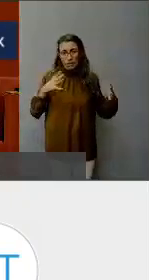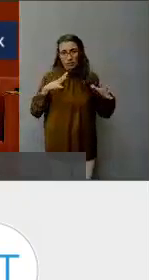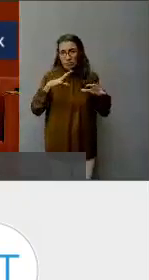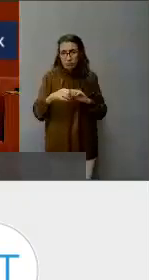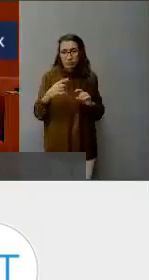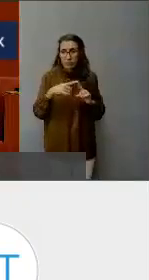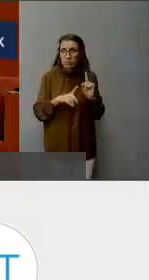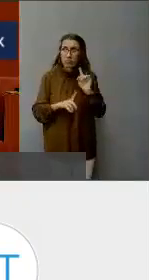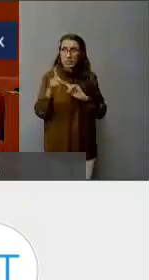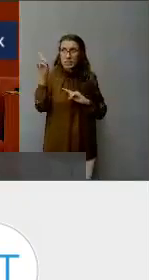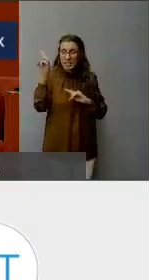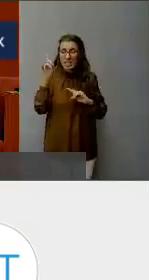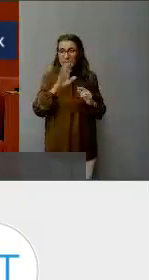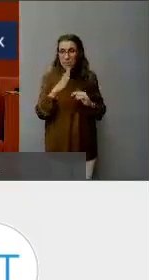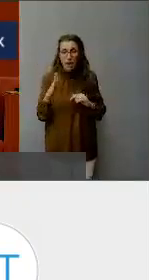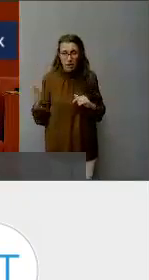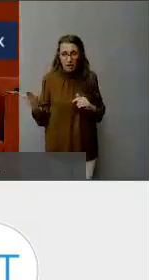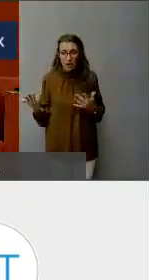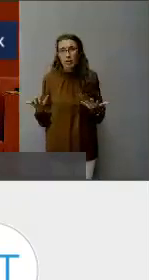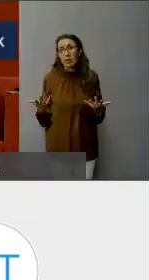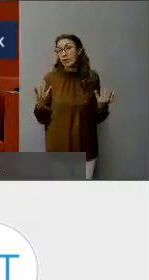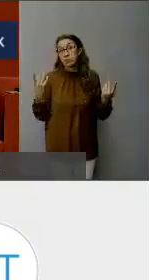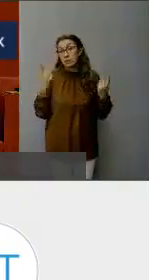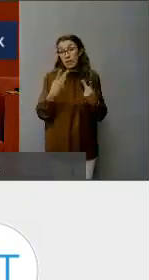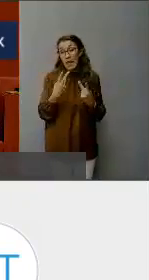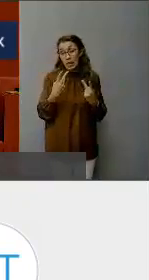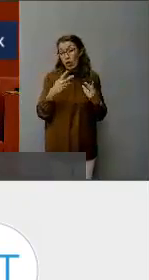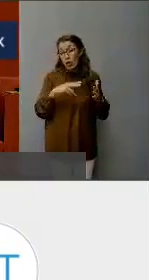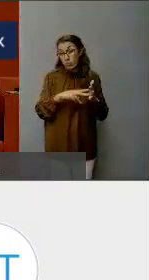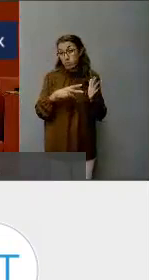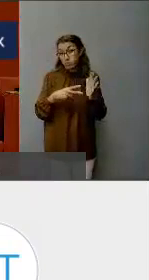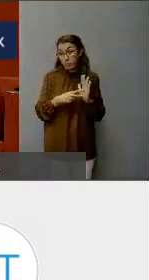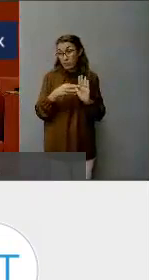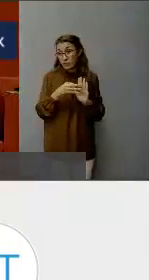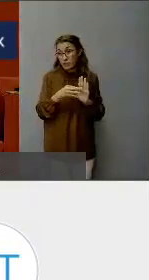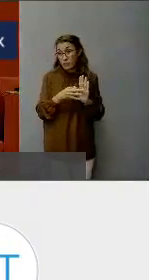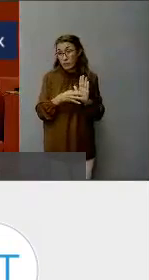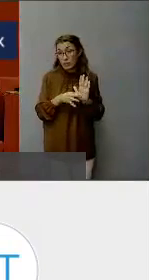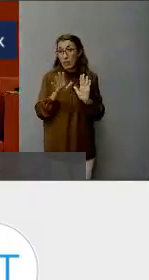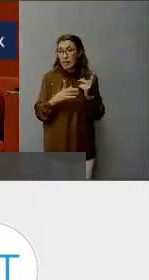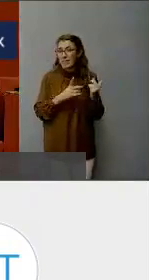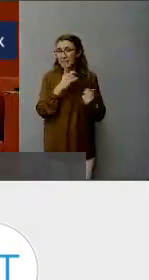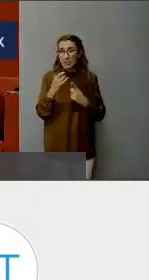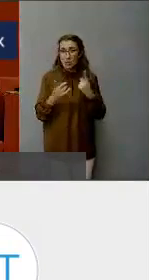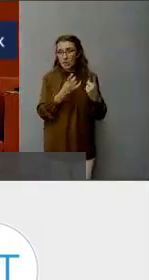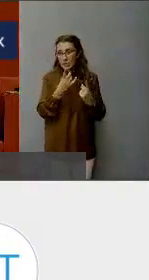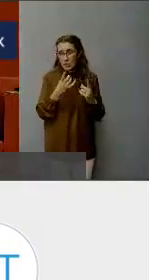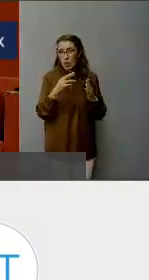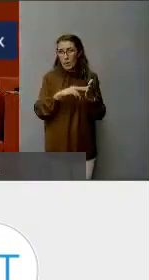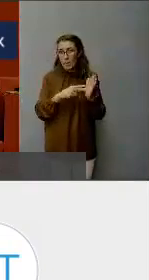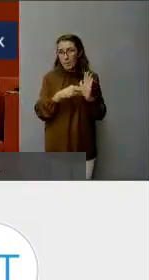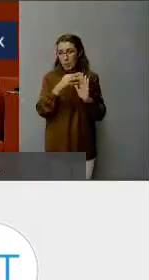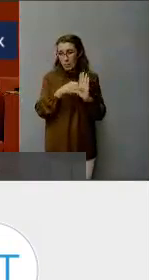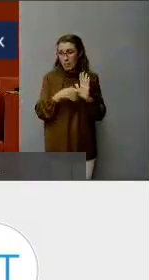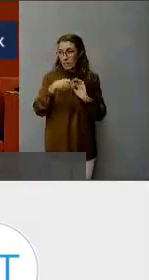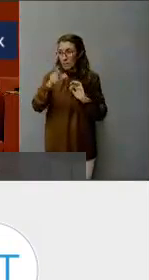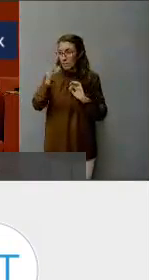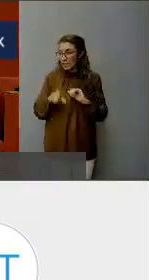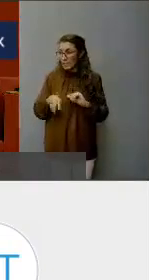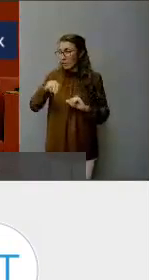contribuisce naturalmente a creare queste criticità ma in questo caso le criticità sono state create perché il proprietario non è